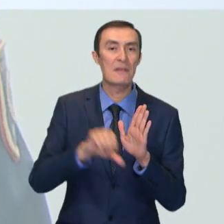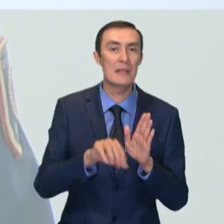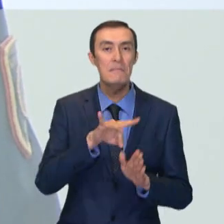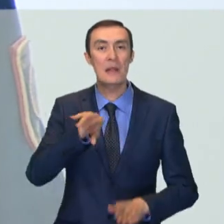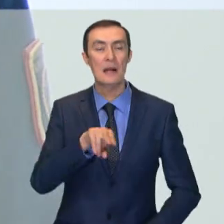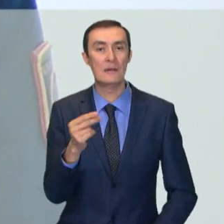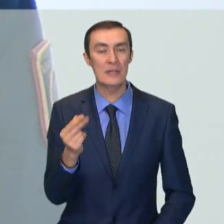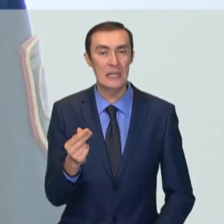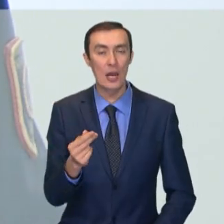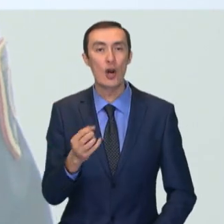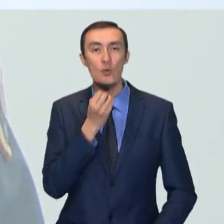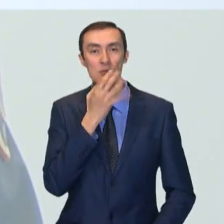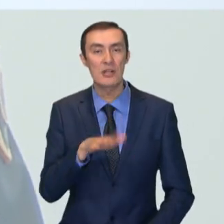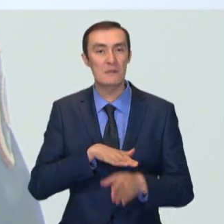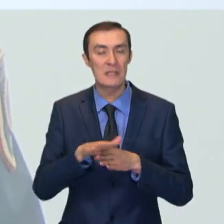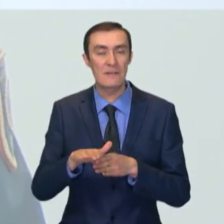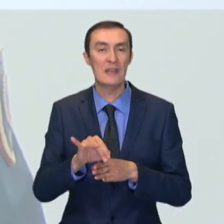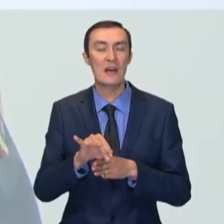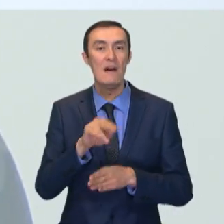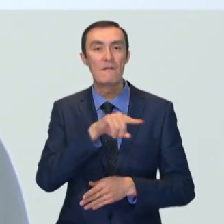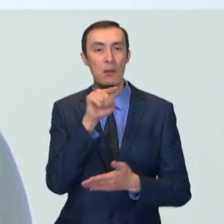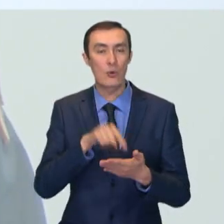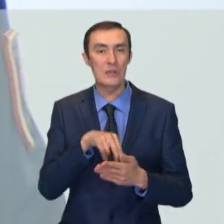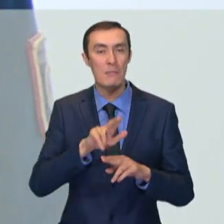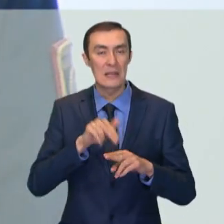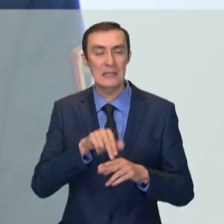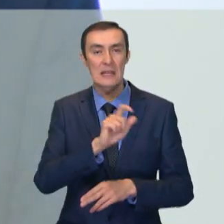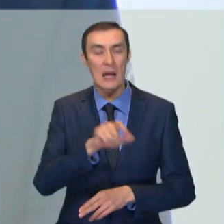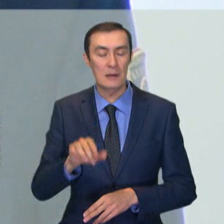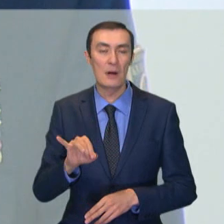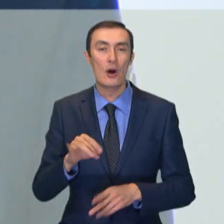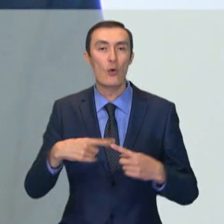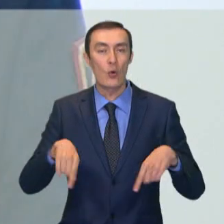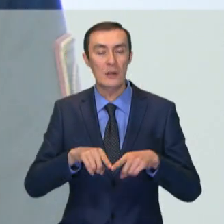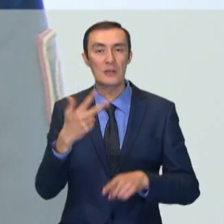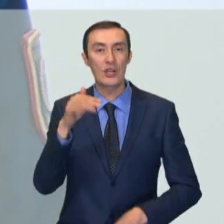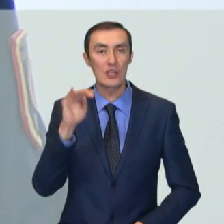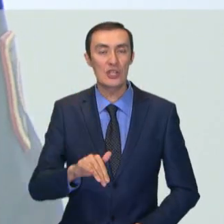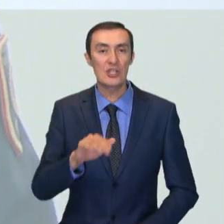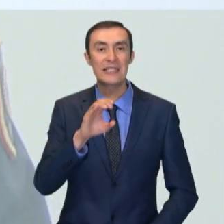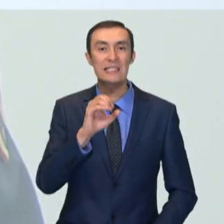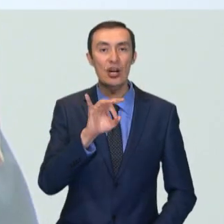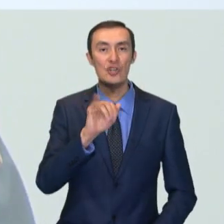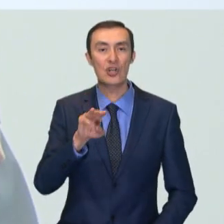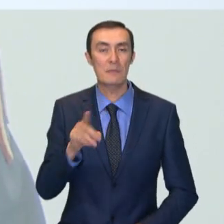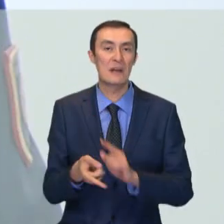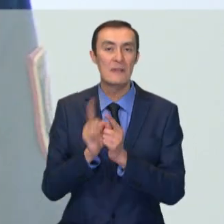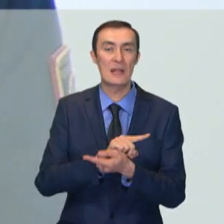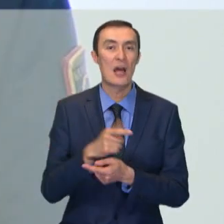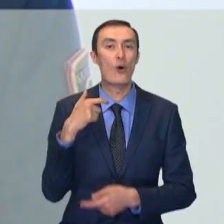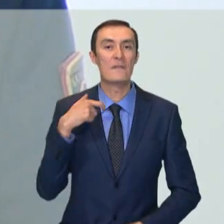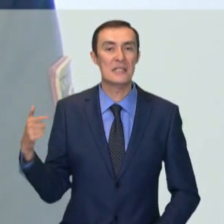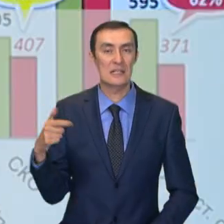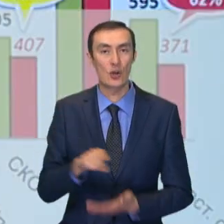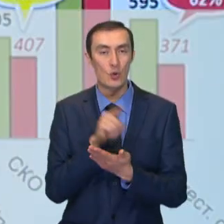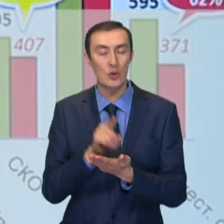миллиардов тенге. Успешно решаются кадровые вопросы. Так, совместно с местными органами 3000 сержантов переведены на офицерские